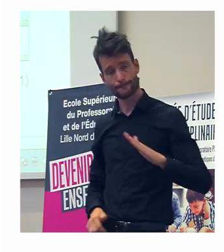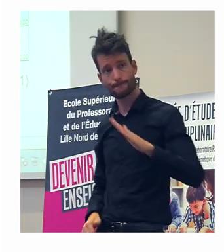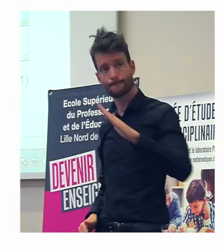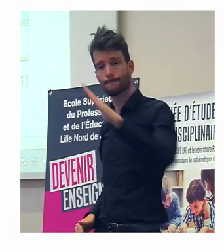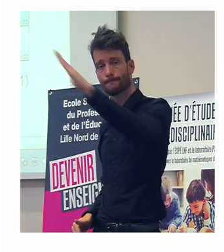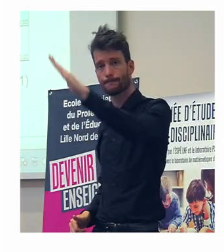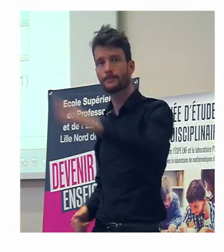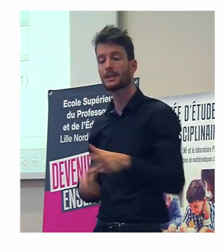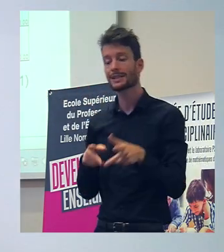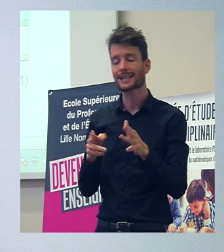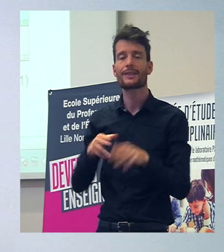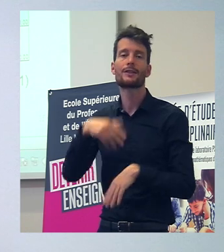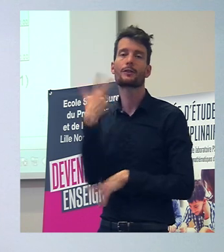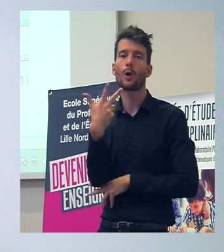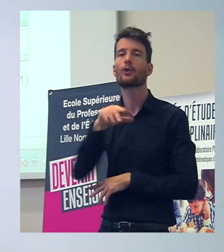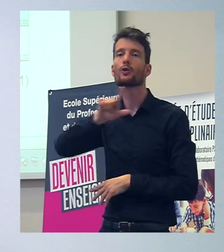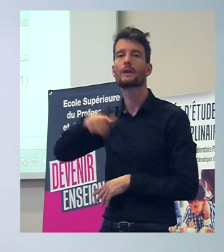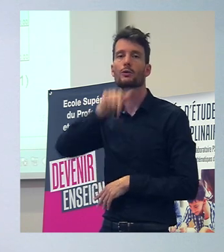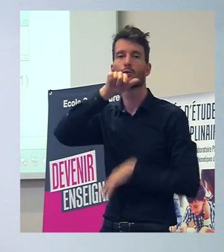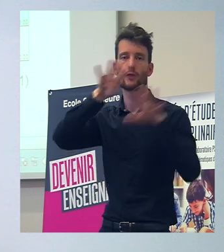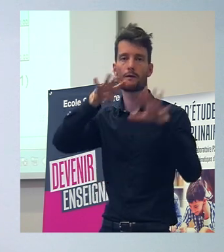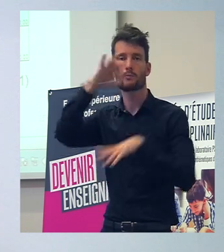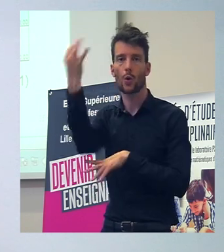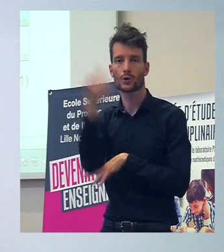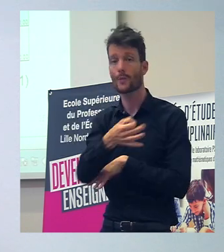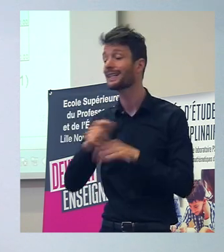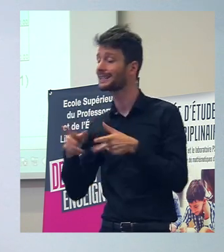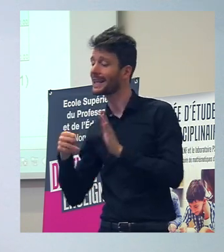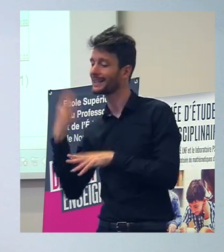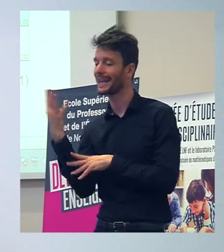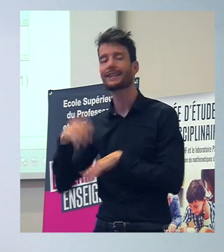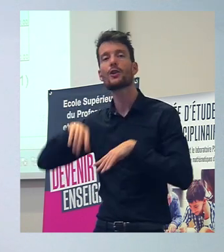au stade 3 de 2,9% et au stade 4 de